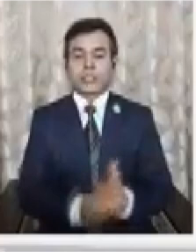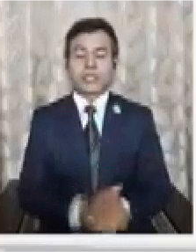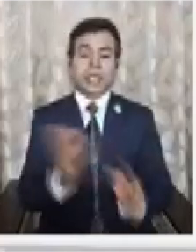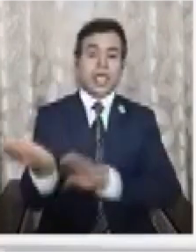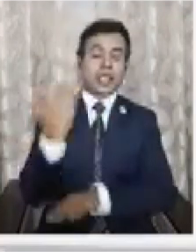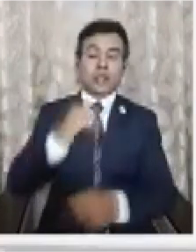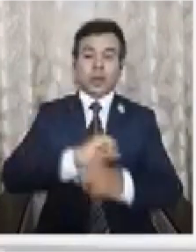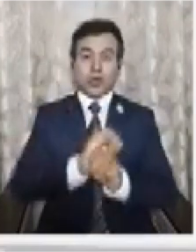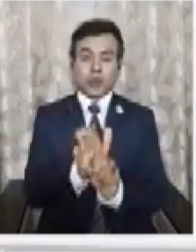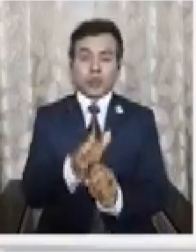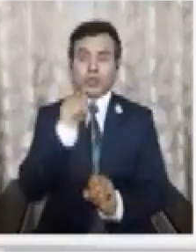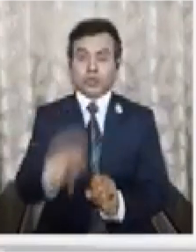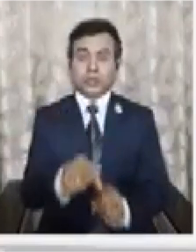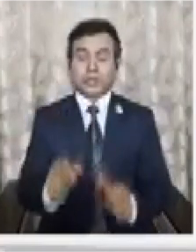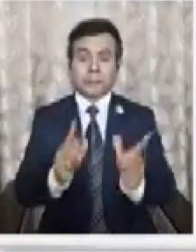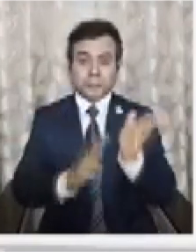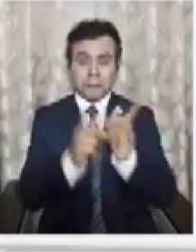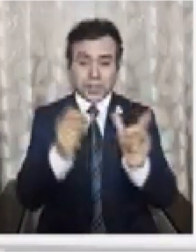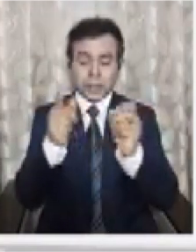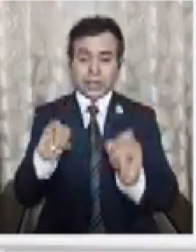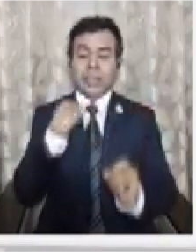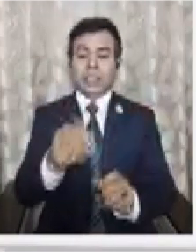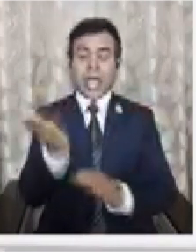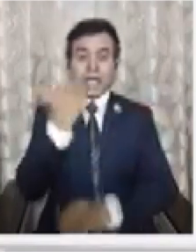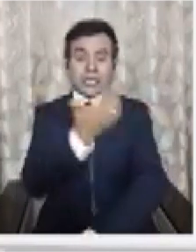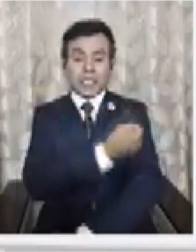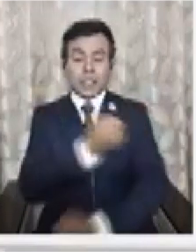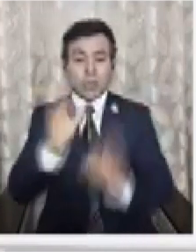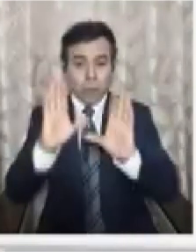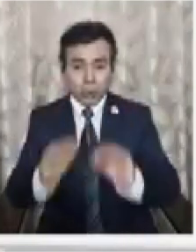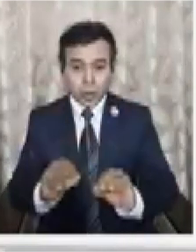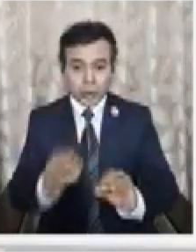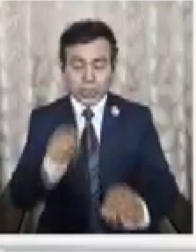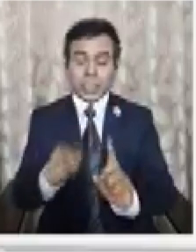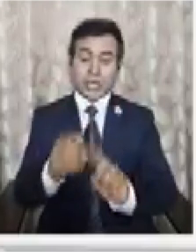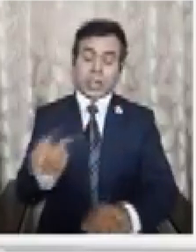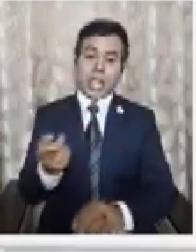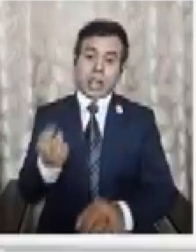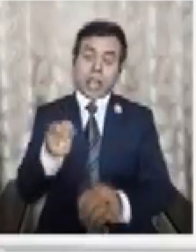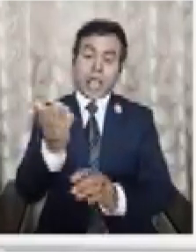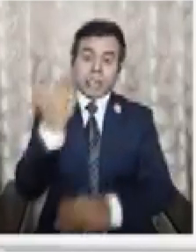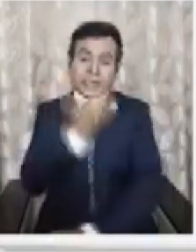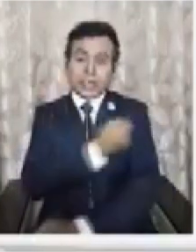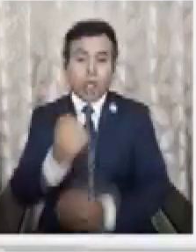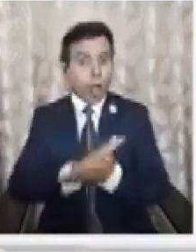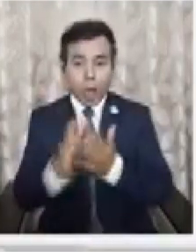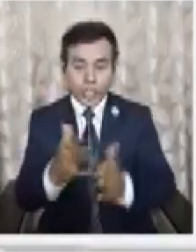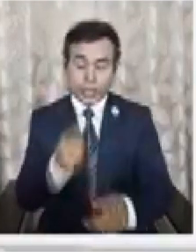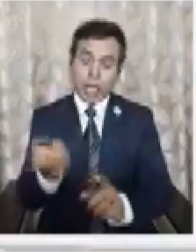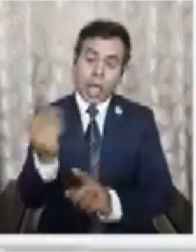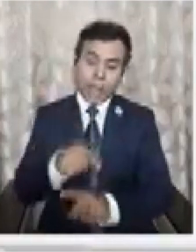অনুসরণ করার নির্দেশ প্রদান করা হয়েছে। ইতিমধ্যে কোভিড-19 মহামারীর কারণে বাদ পড়া বা ঝরে পড়া